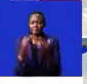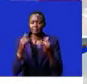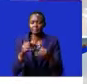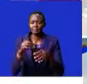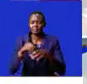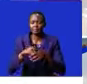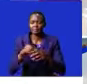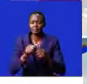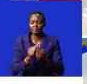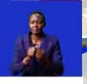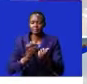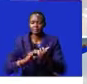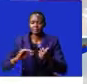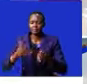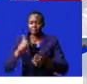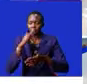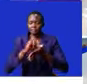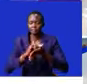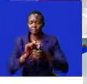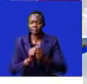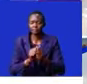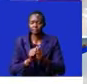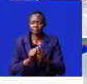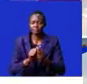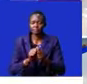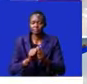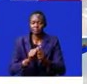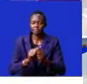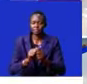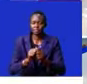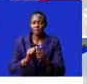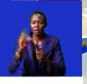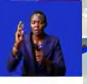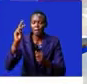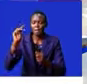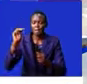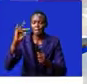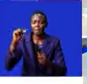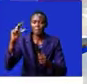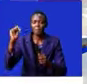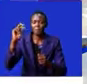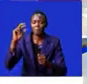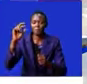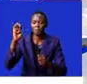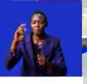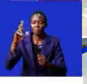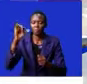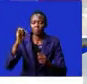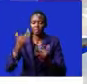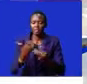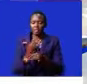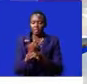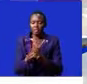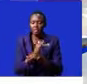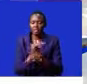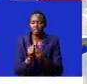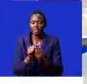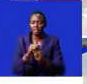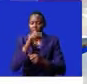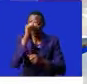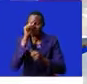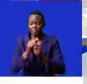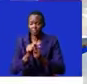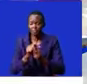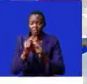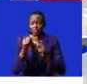E kaunti nendo ma Migori ni Jokuny Mula e kaunti onogo koro dwaro mar mondo mi piny owacho mapacho kaendi oyie omany negi chiro mar